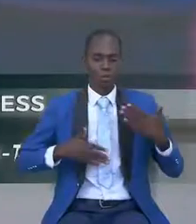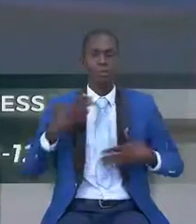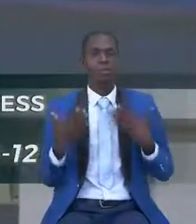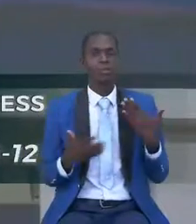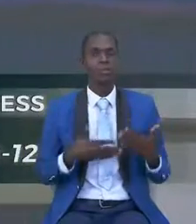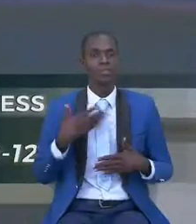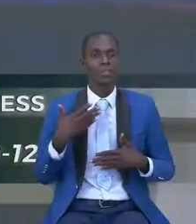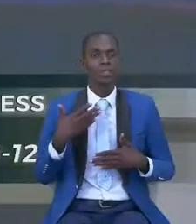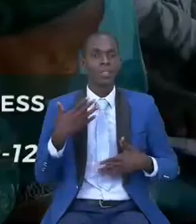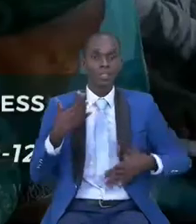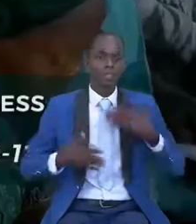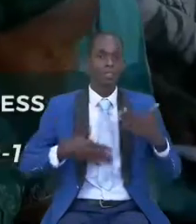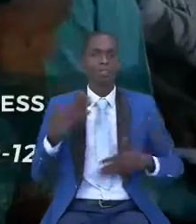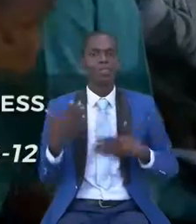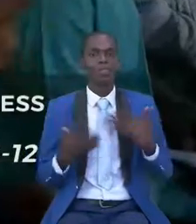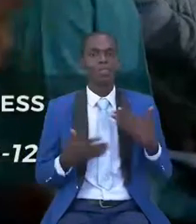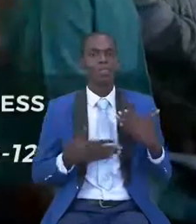Joie, joie.